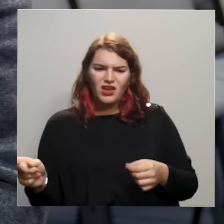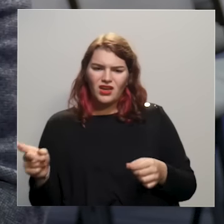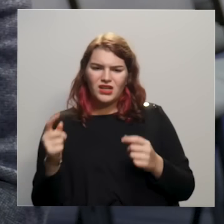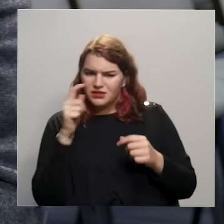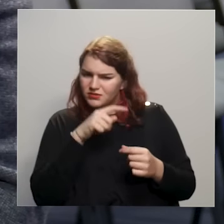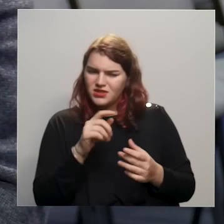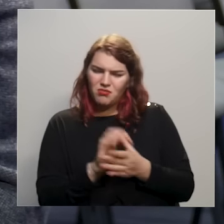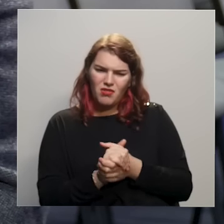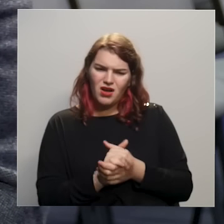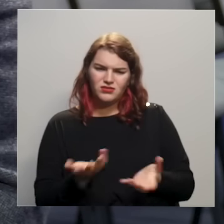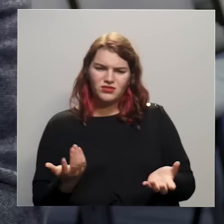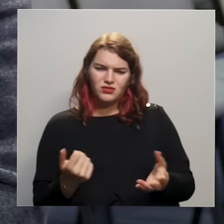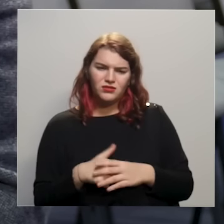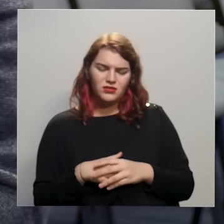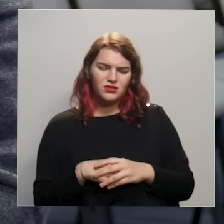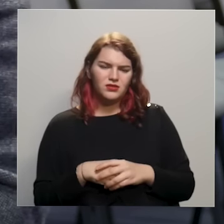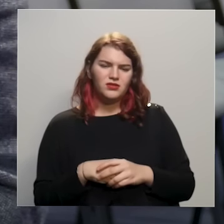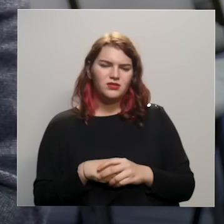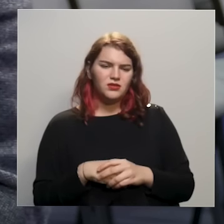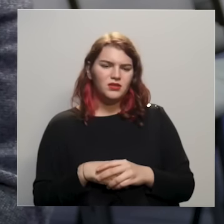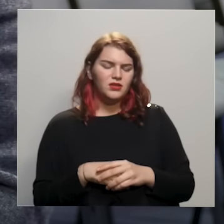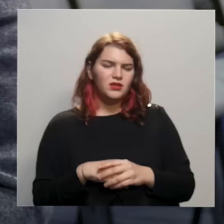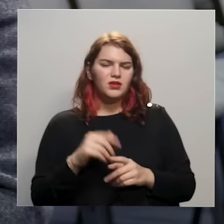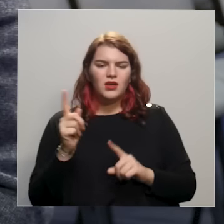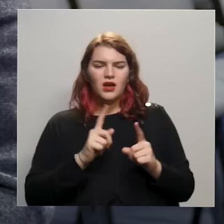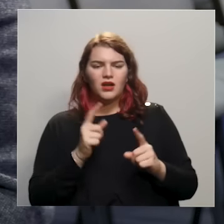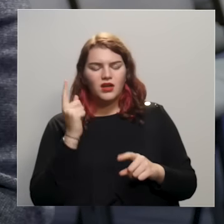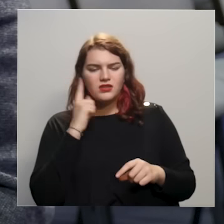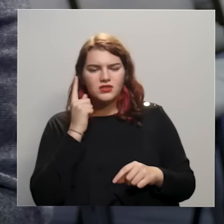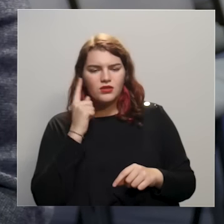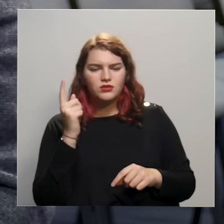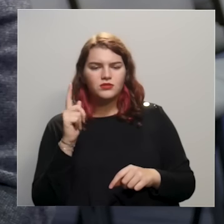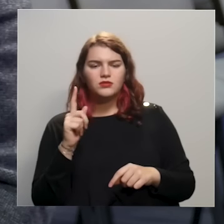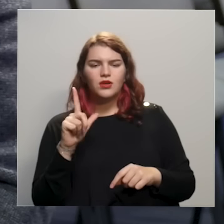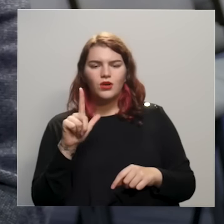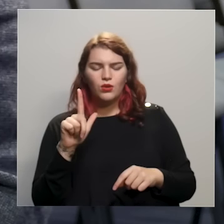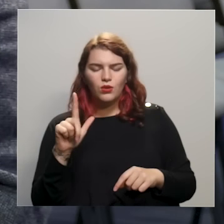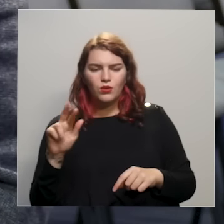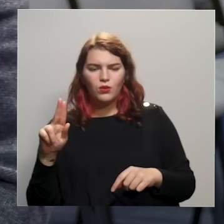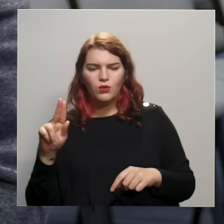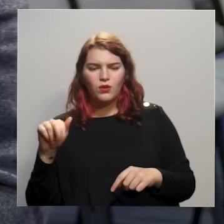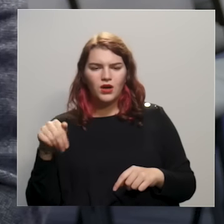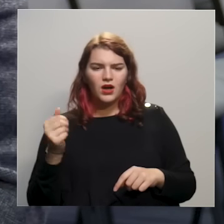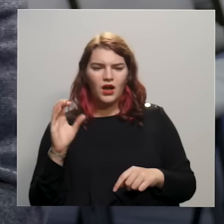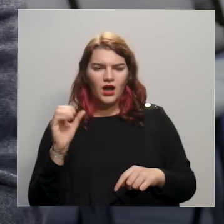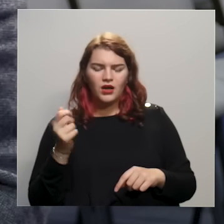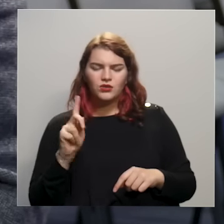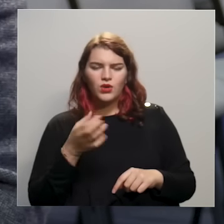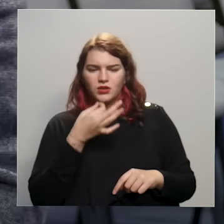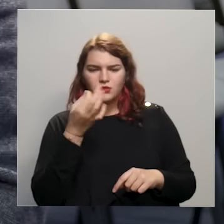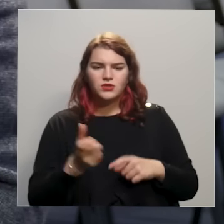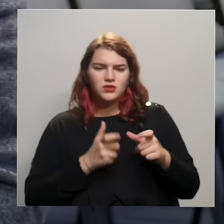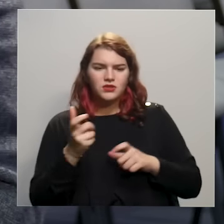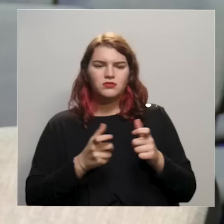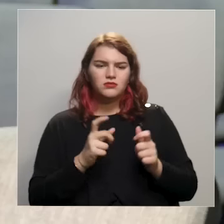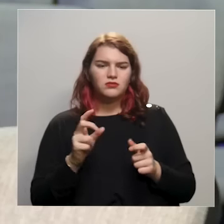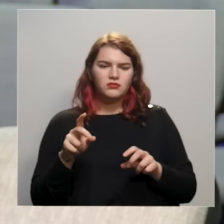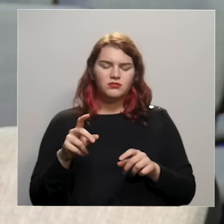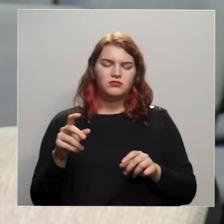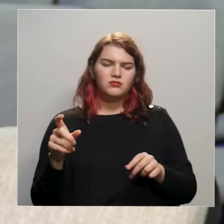nu cred că... Eu, dacă l-ați avut și pe Luncan Octavian, nu cred că v-a spus lucruri frumoase despre relația